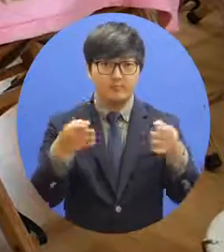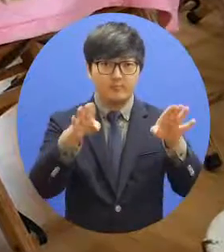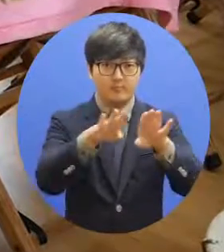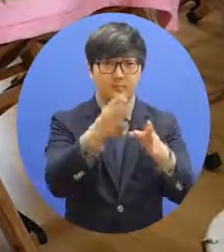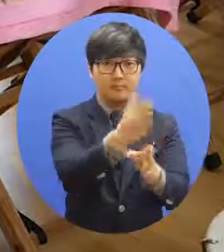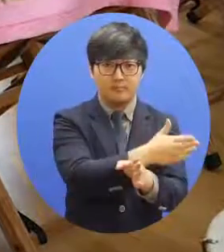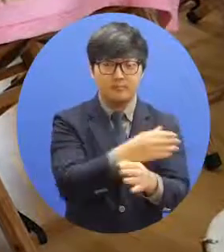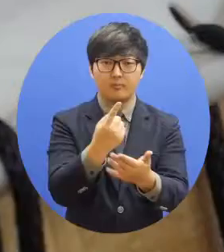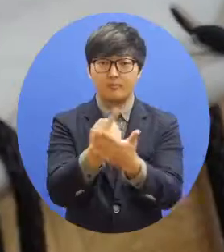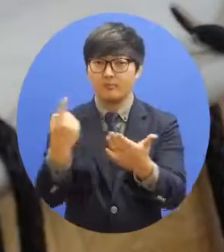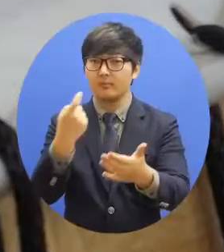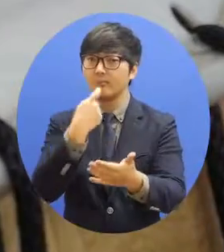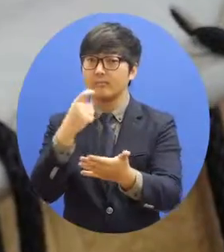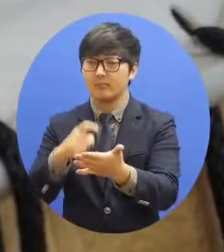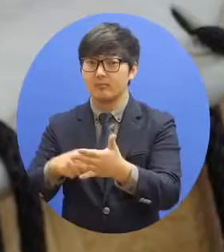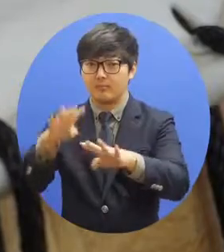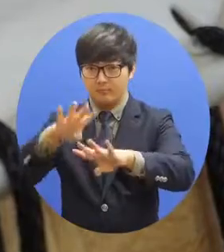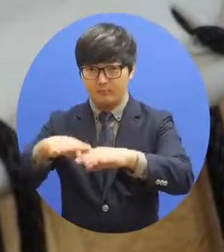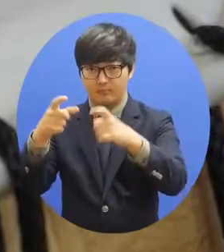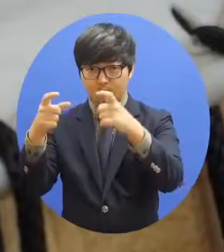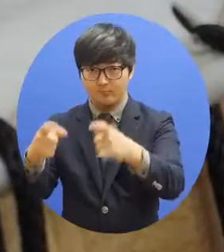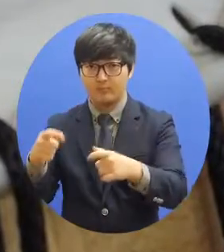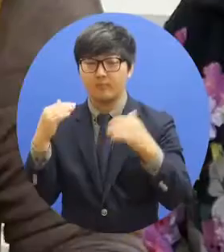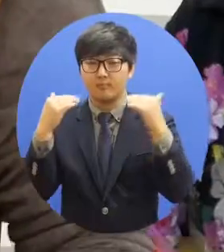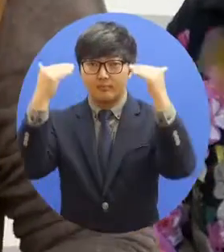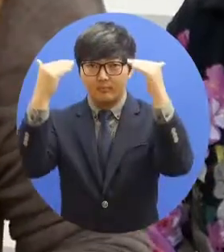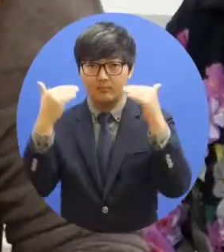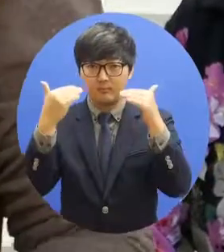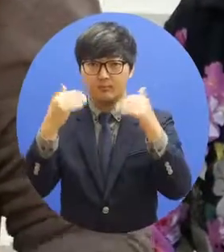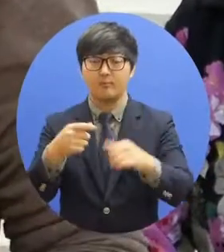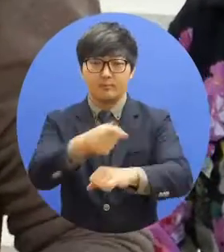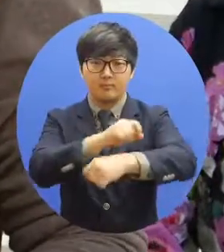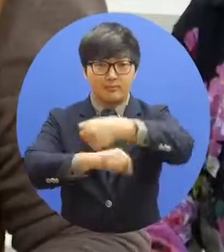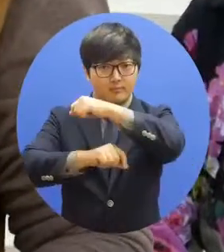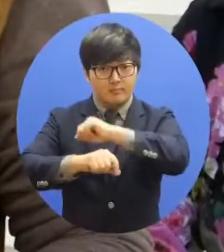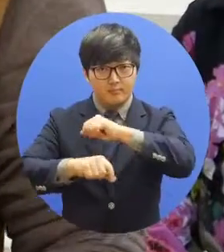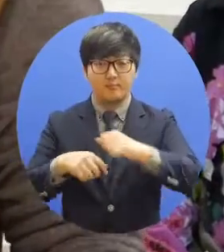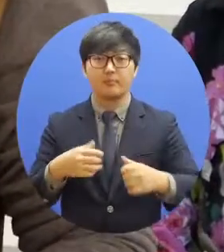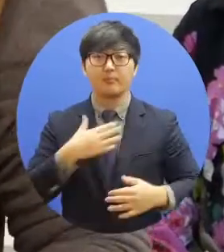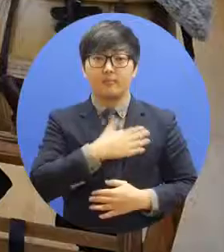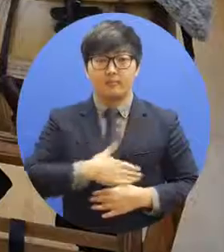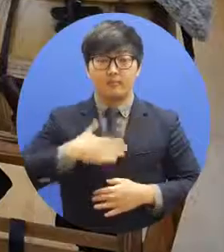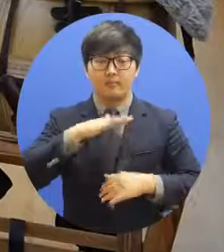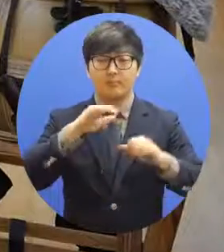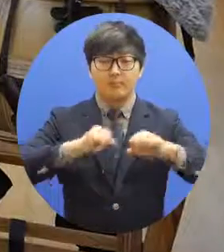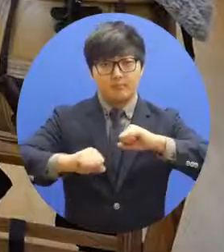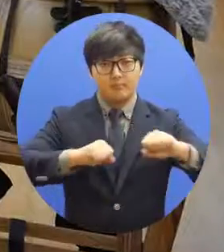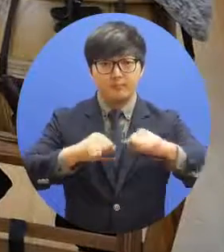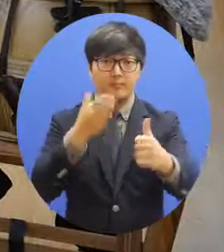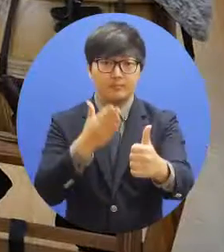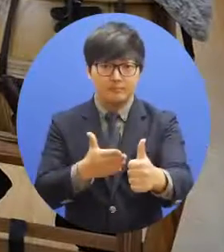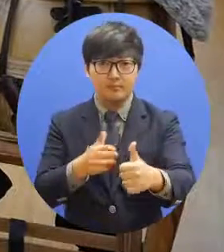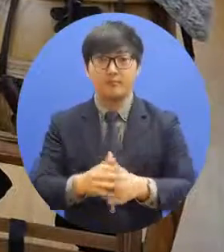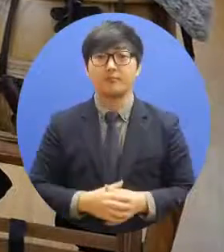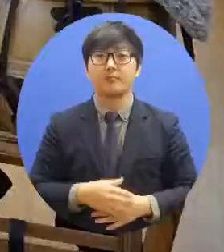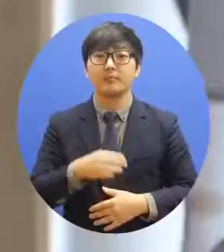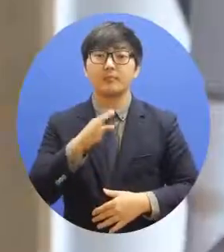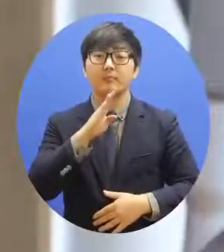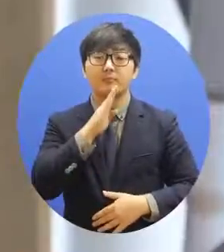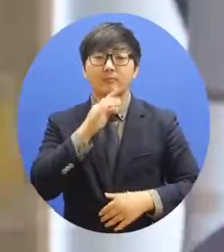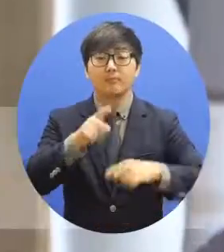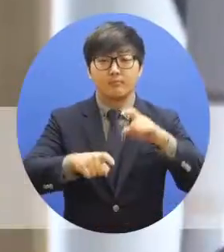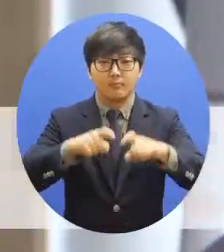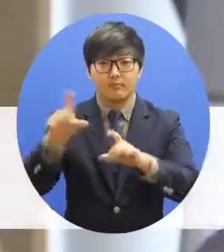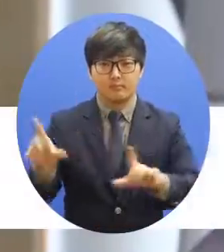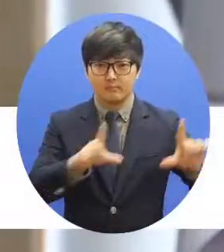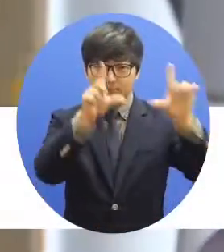시설로부터 소외되기 쉬운 농촌 지역 어르신을 대상으로 적극적인 신체 활동을 권장하고 운동 실천